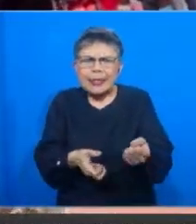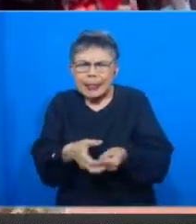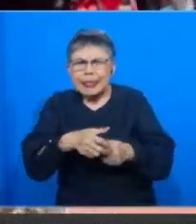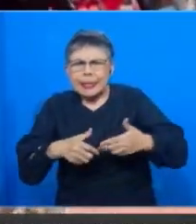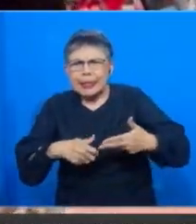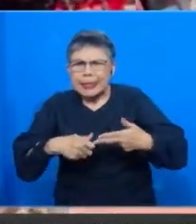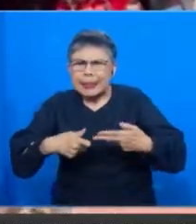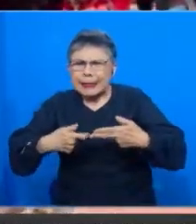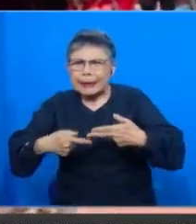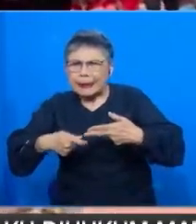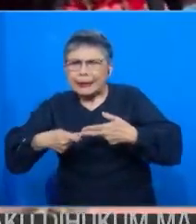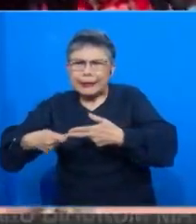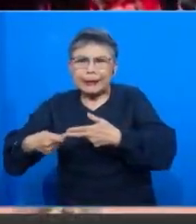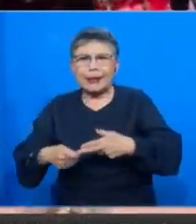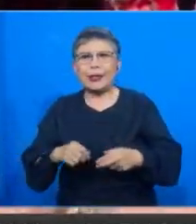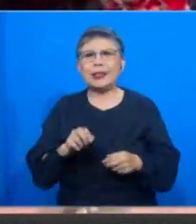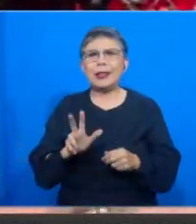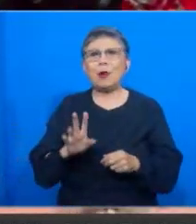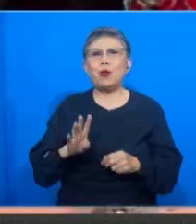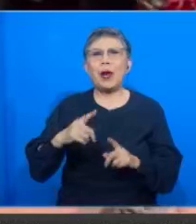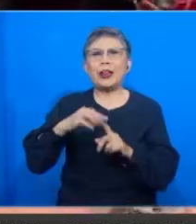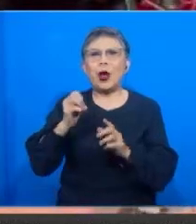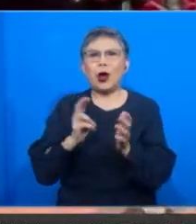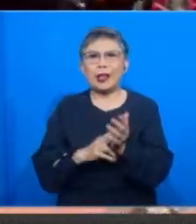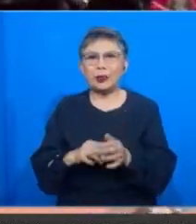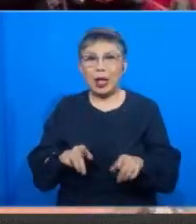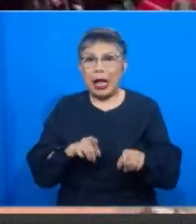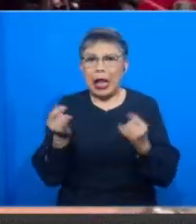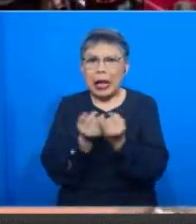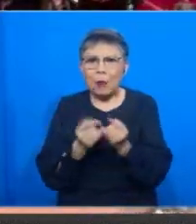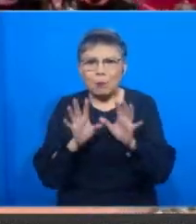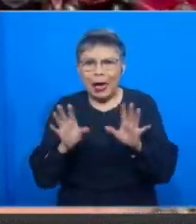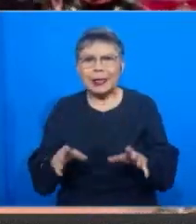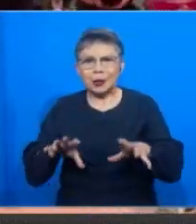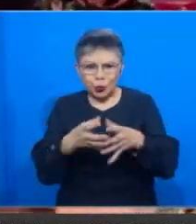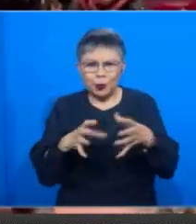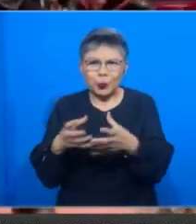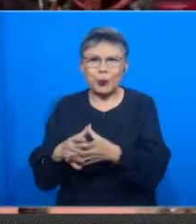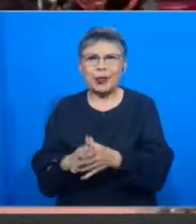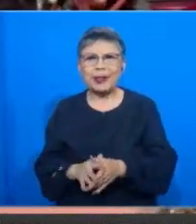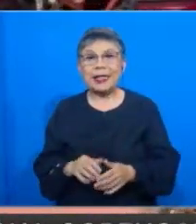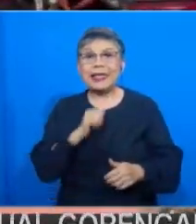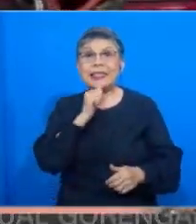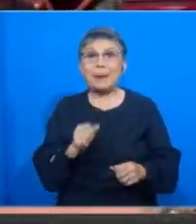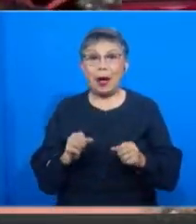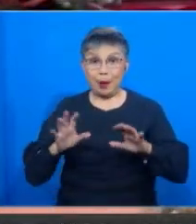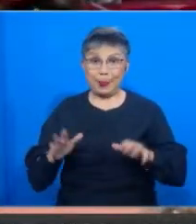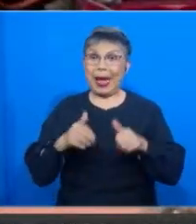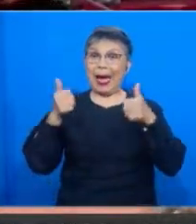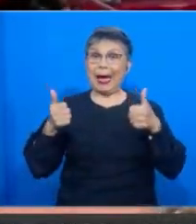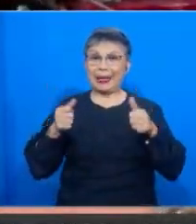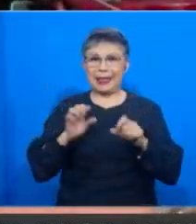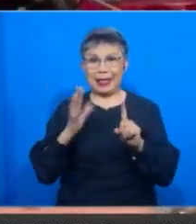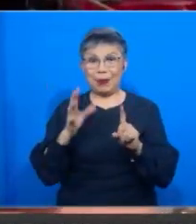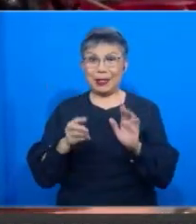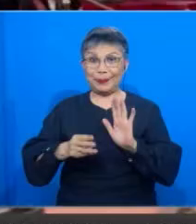84 ton. Mereka harus melawan satu kelompok lain di posisi yang sejajar. Barang siapa sampai di jarak